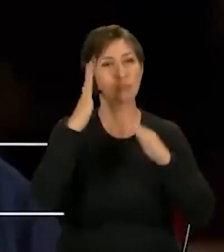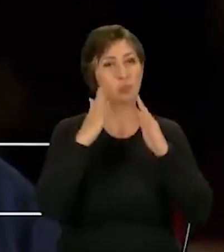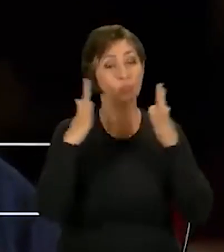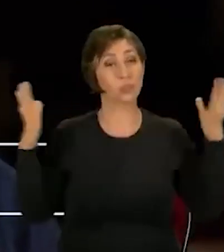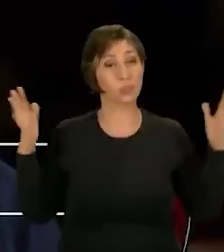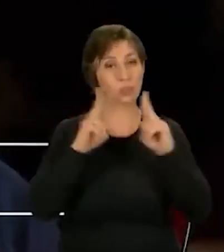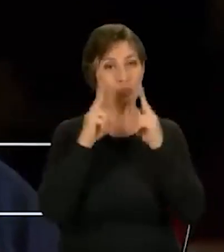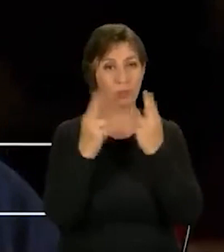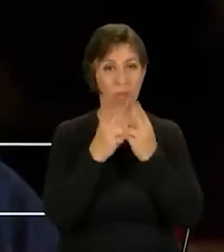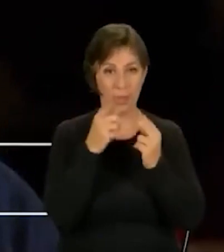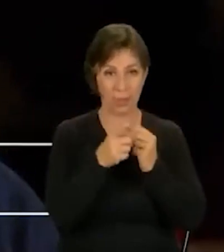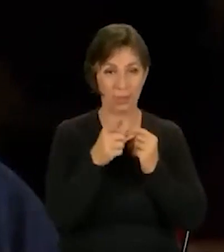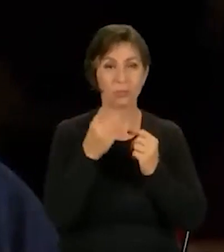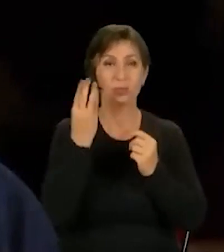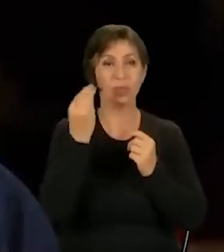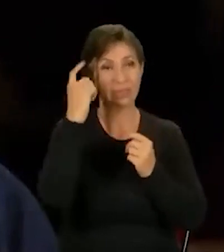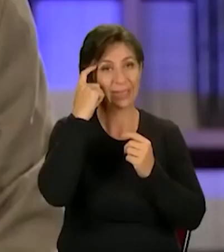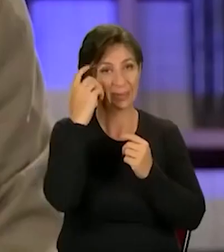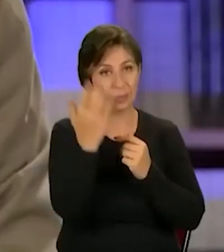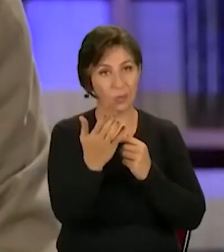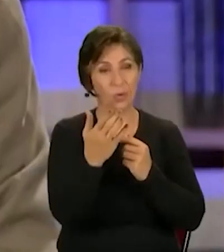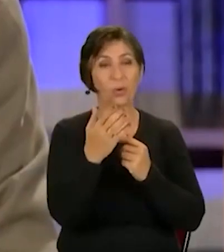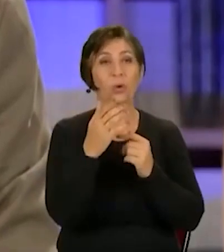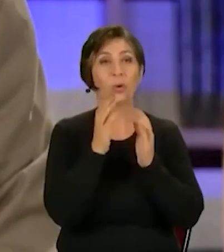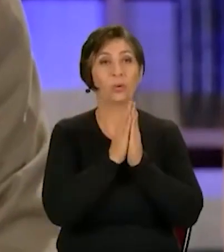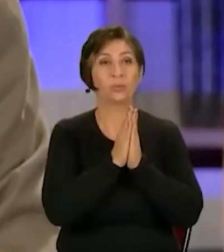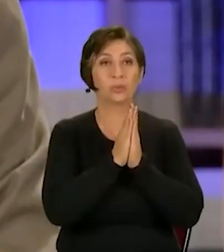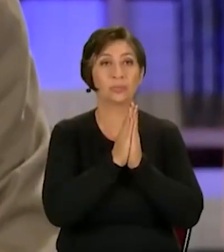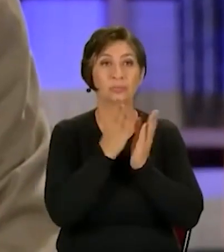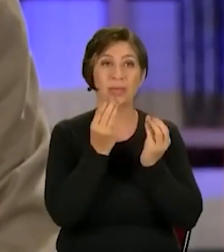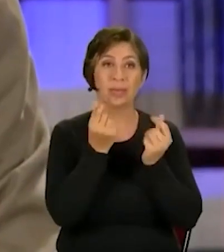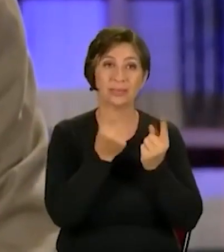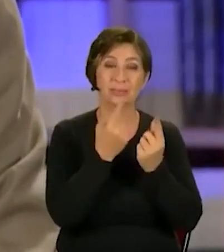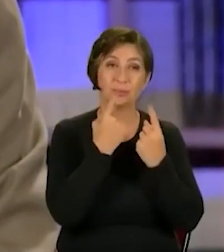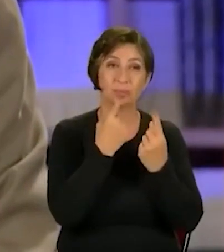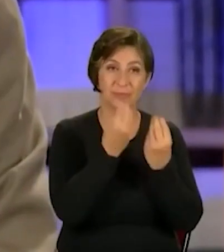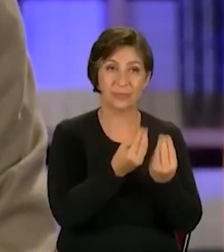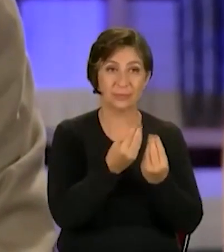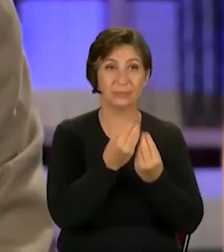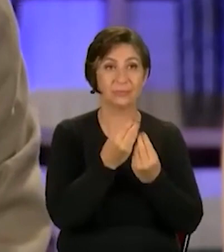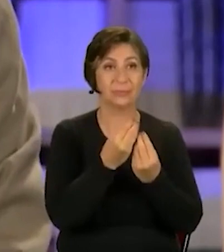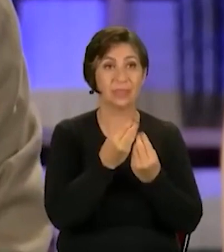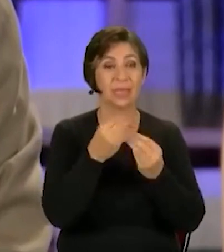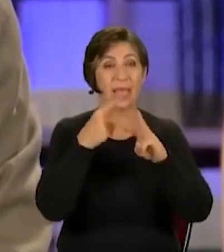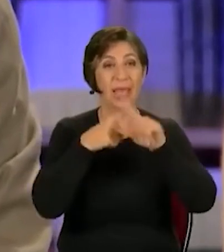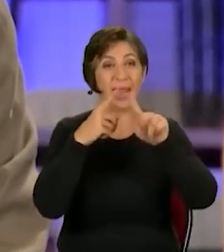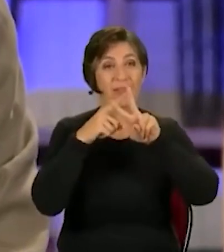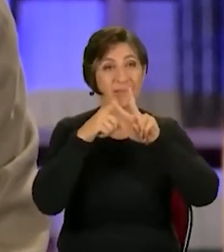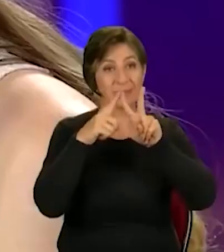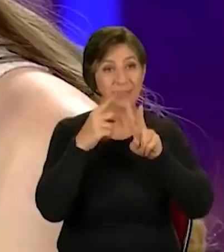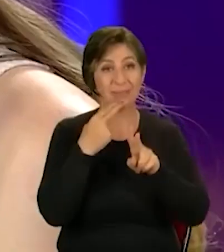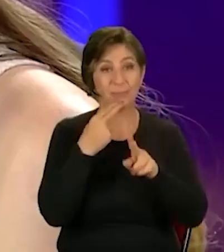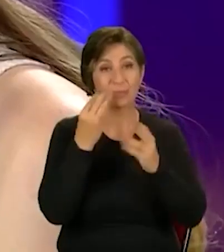dünyada, küçük bir dünya değil onunki, gayet iyi tanınan bir adam. Özür dilerim, az söz hakkı verdim. Elvan Hanım,